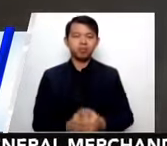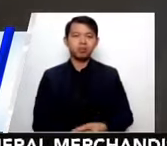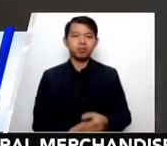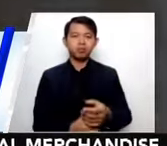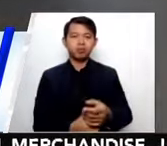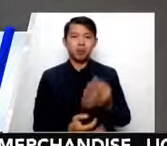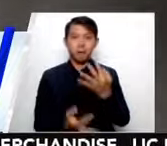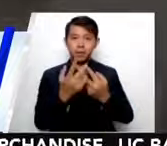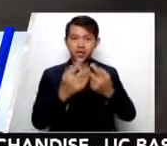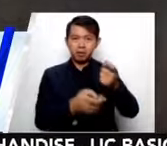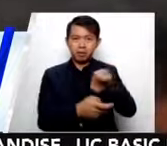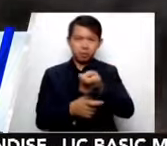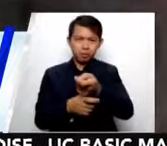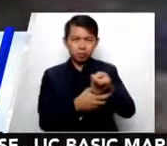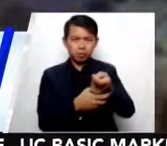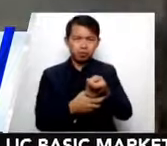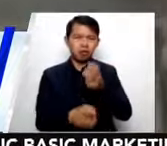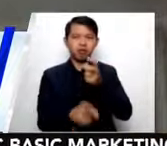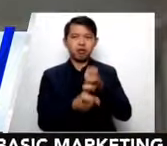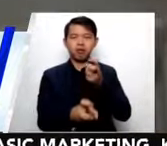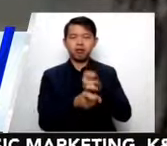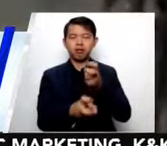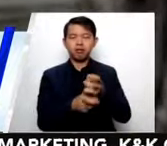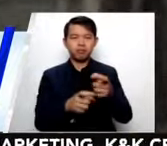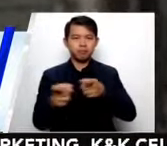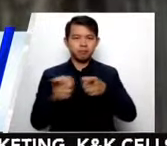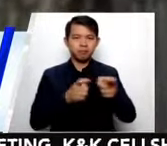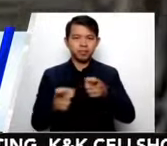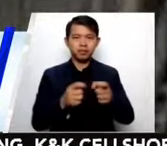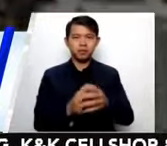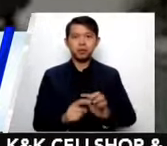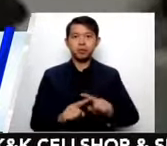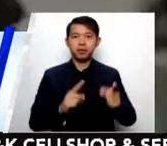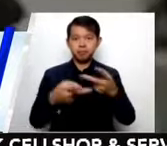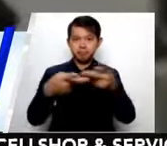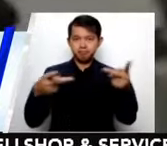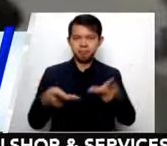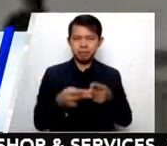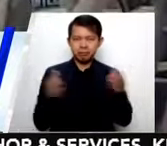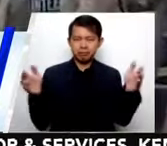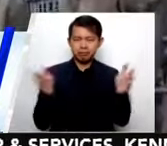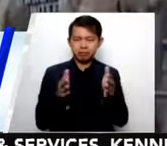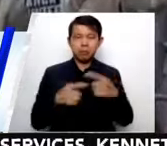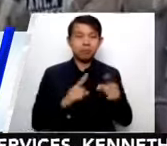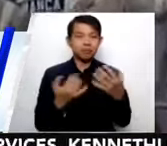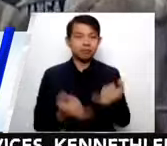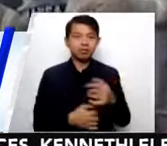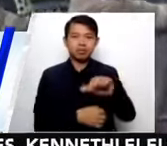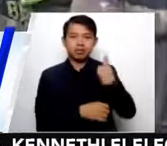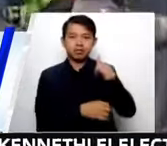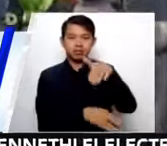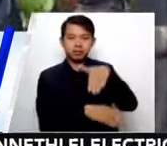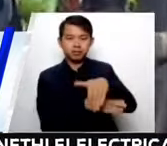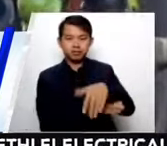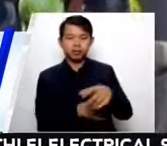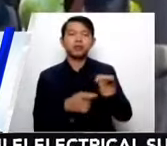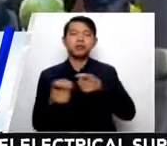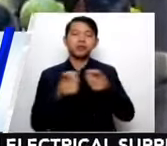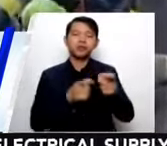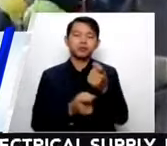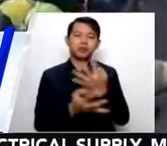lugar 8 ng gabi kontrolado na ang sunog Tatlo ang sugatan humigit kumulang 5 pamilya ang